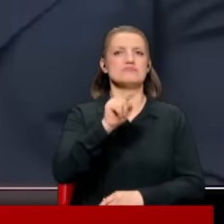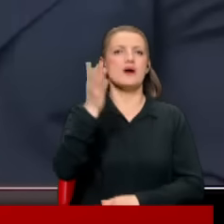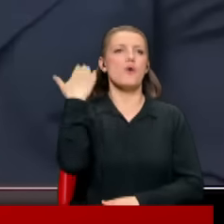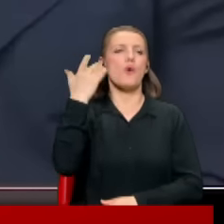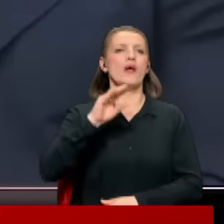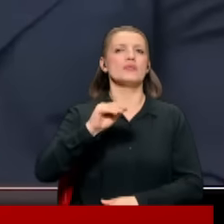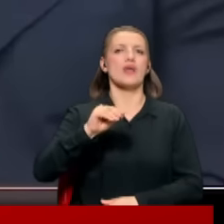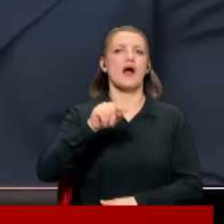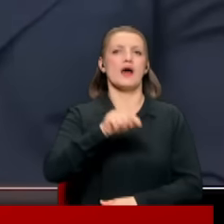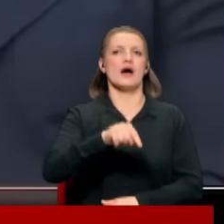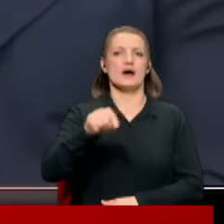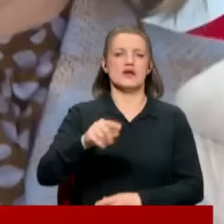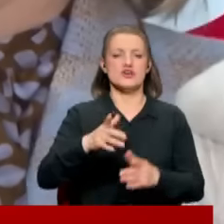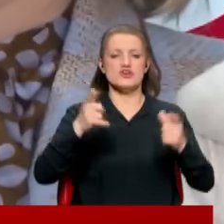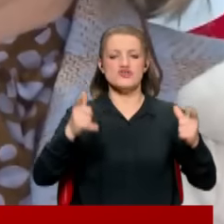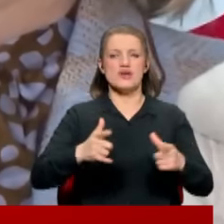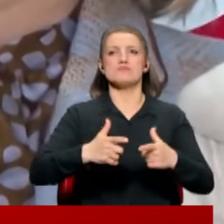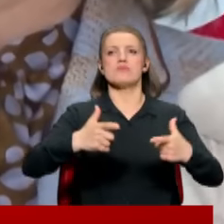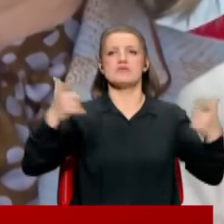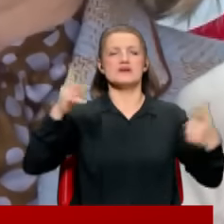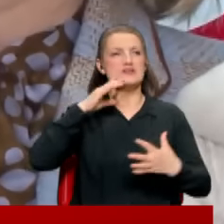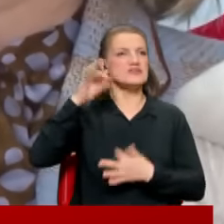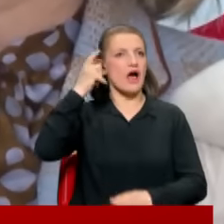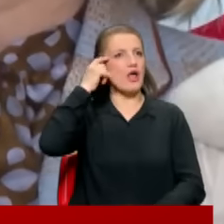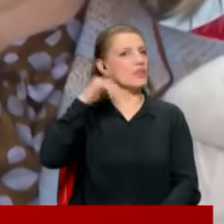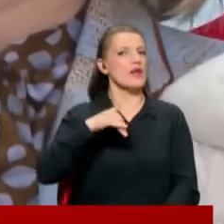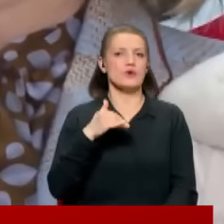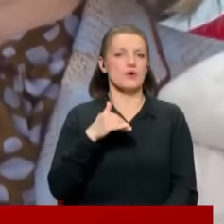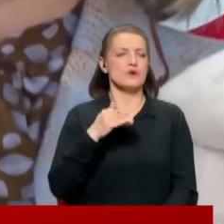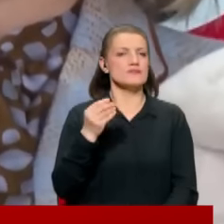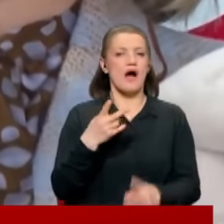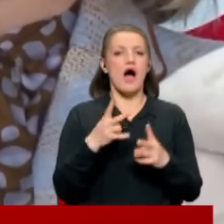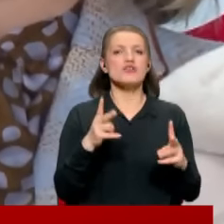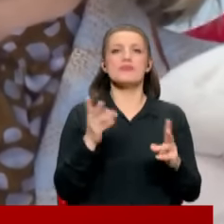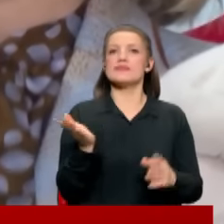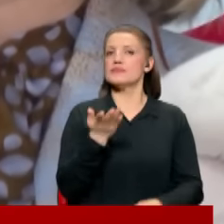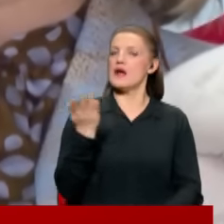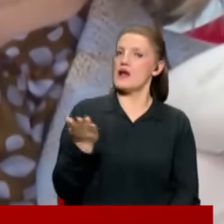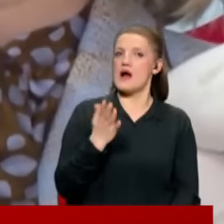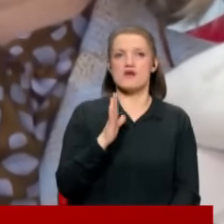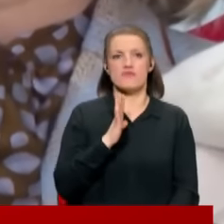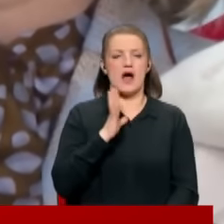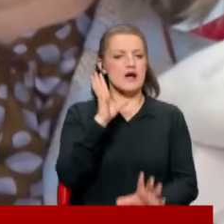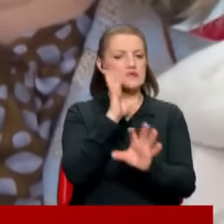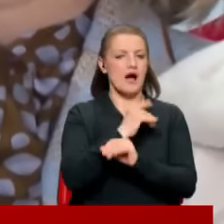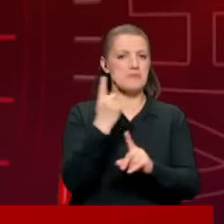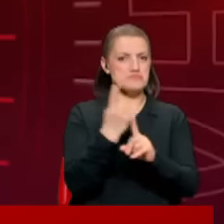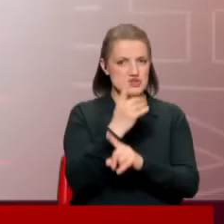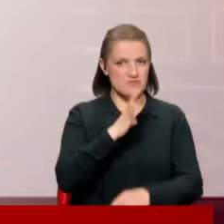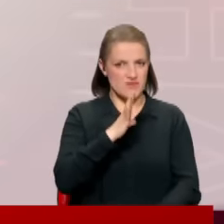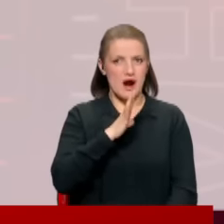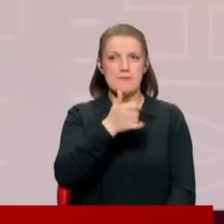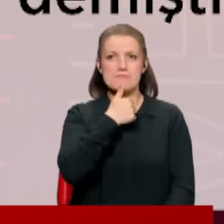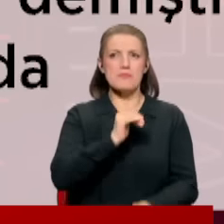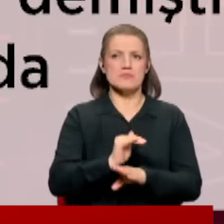tarlaydı. İmarlıydı. Şehir büyüdü. İnsan aklına hemen şu geliyor. Daha açıklamadığı neler var? Yani sakladığı bir şey mi var?